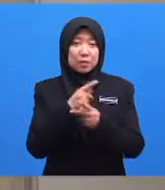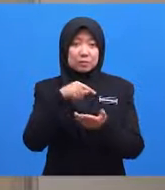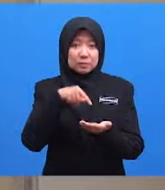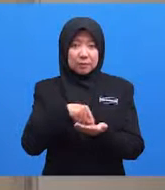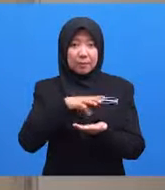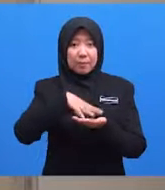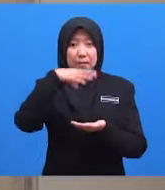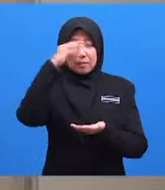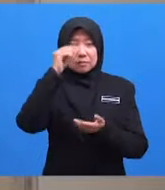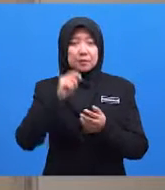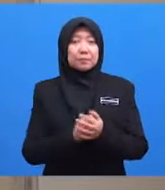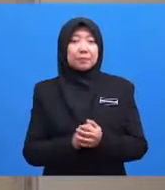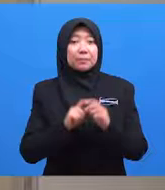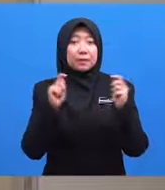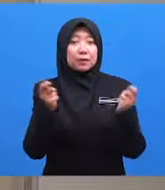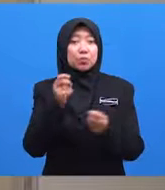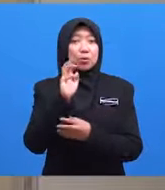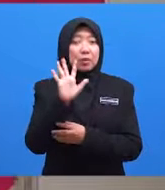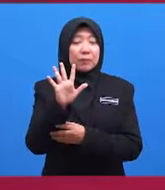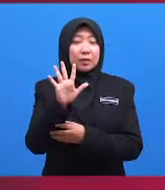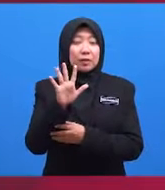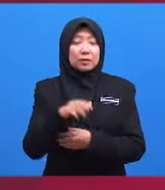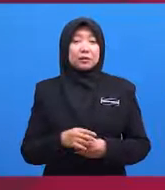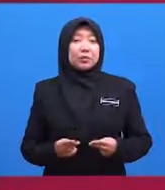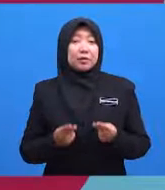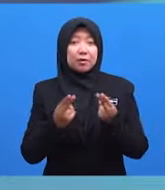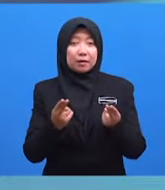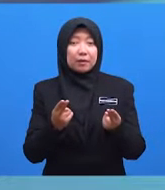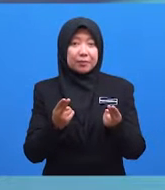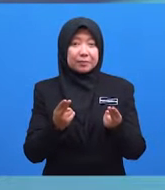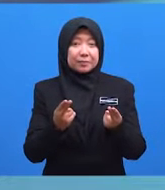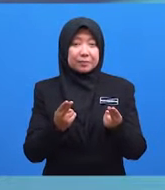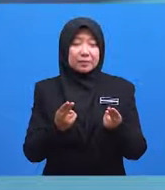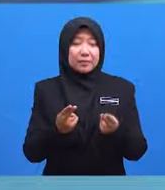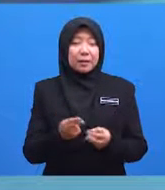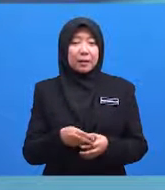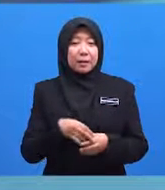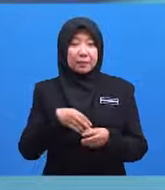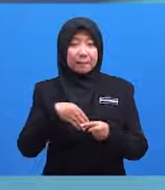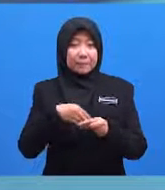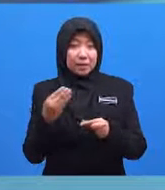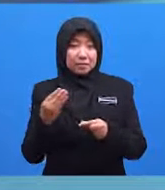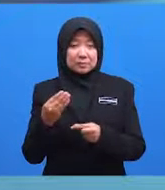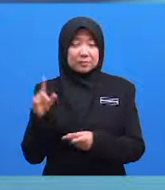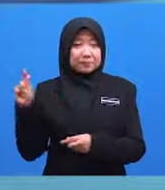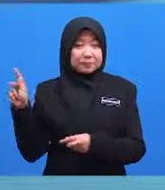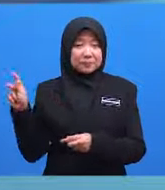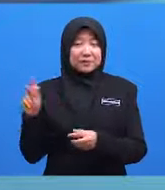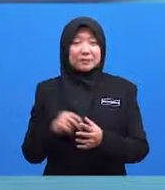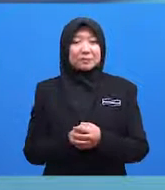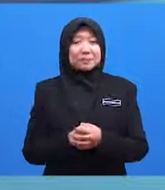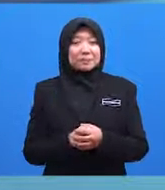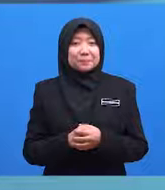akan belajar tajuk 5 iaitu hidangan beras dan Farinaceous. Sebelum